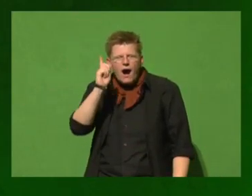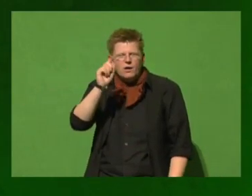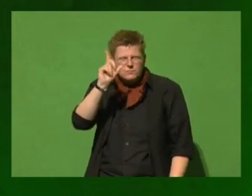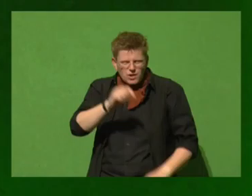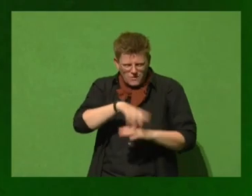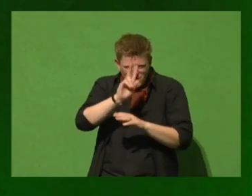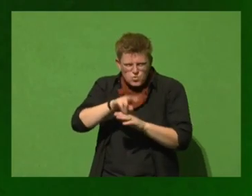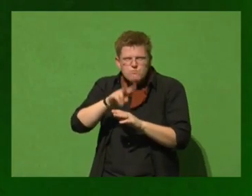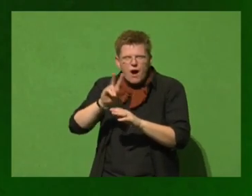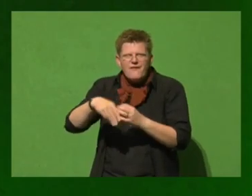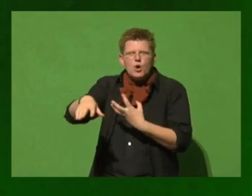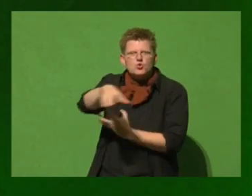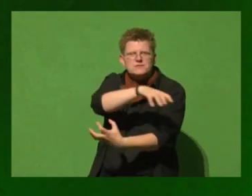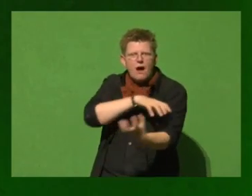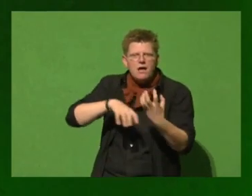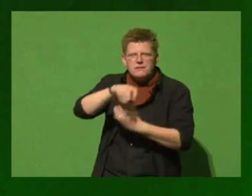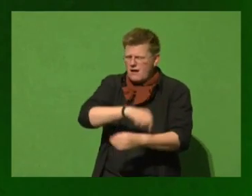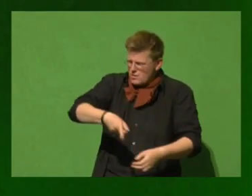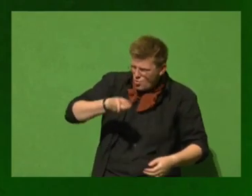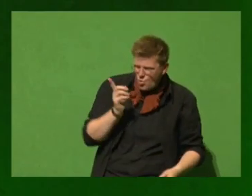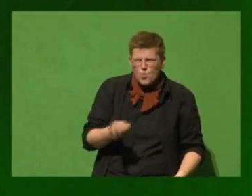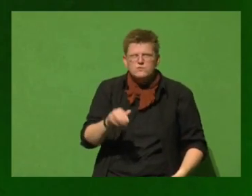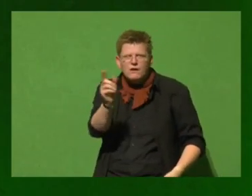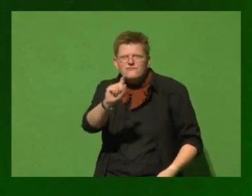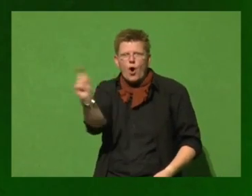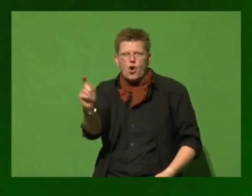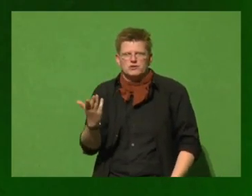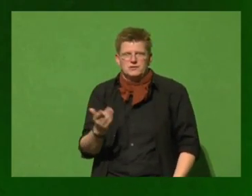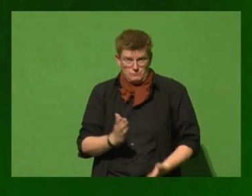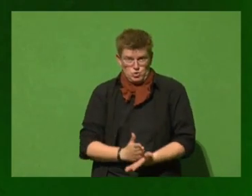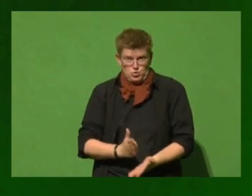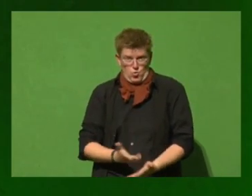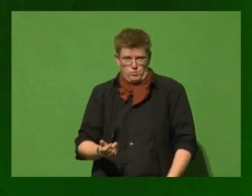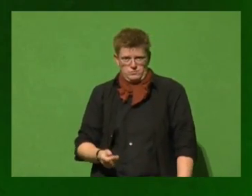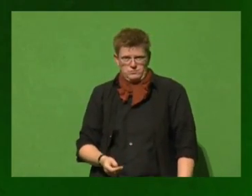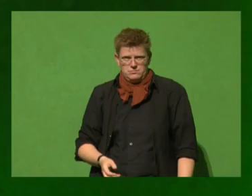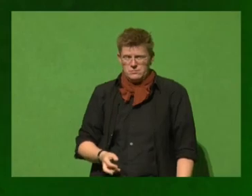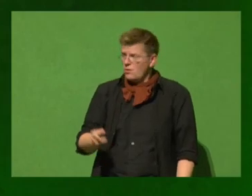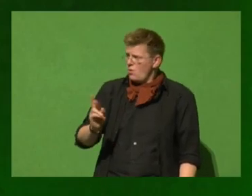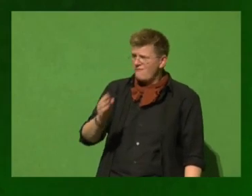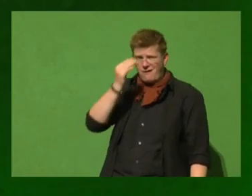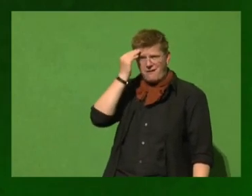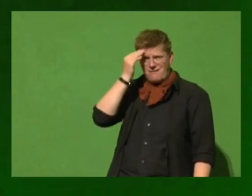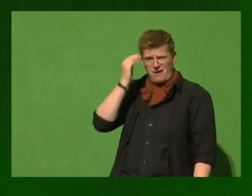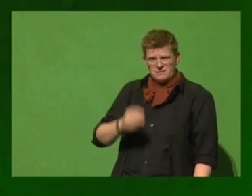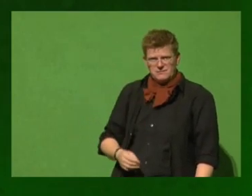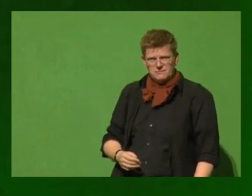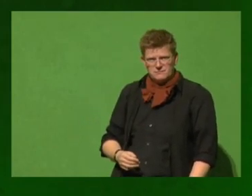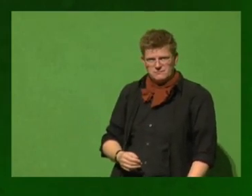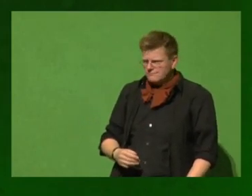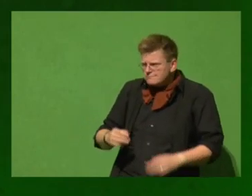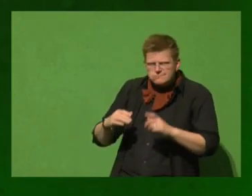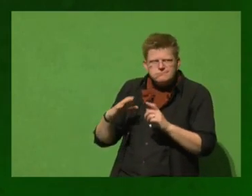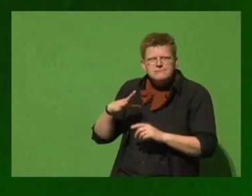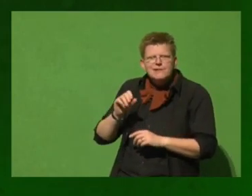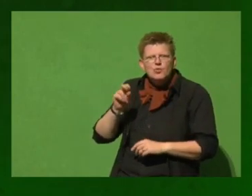Überwachungsskandal haben weder CDU, CSU als auch die SPD irgendetwas gelernt. Es gibt keine Veränderungen